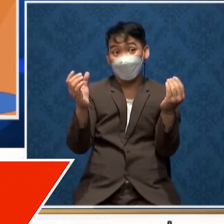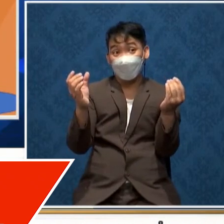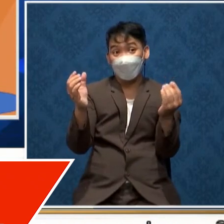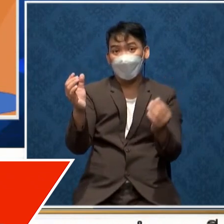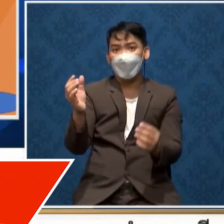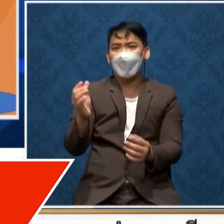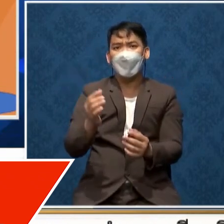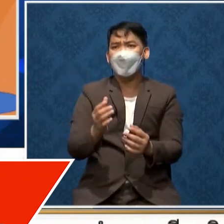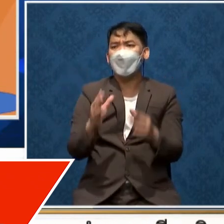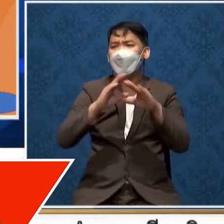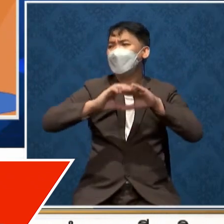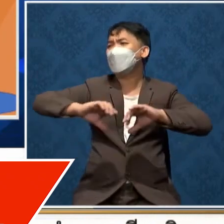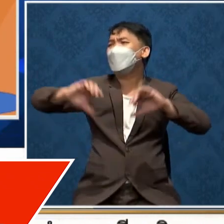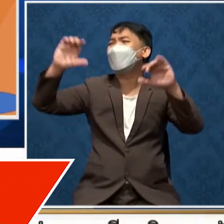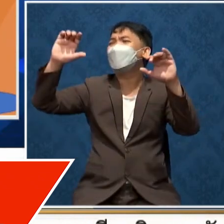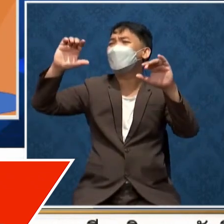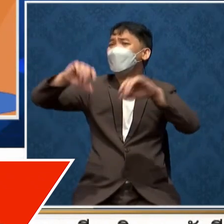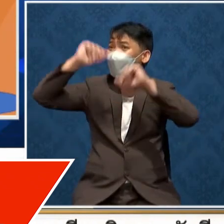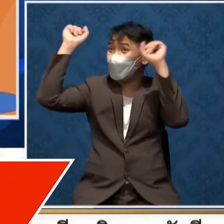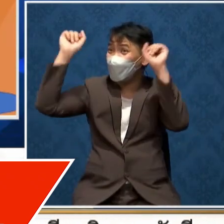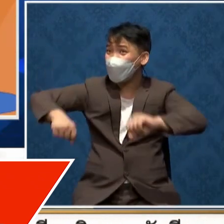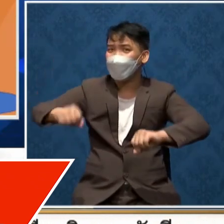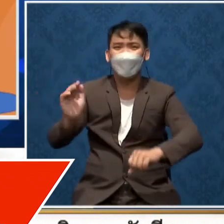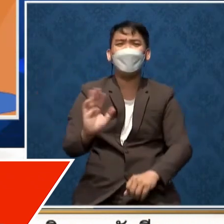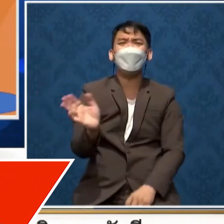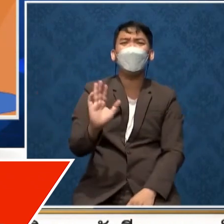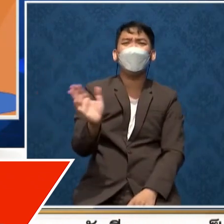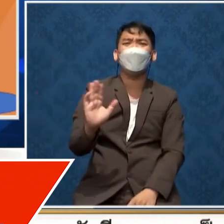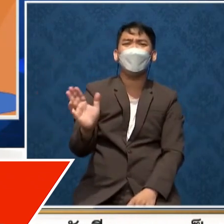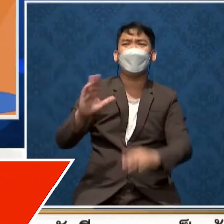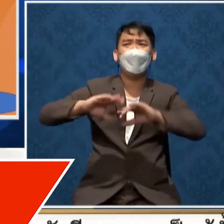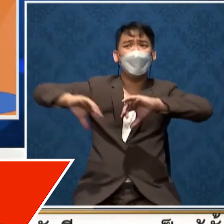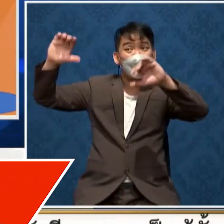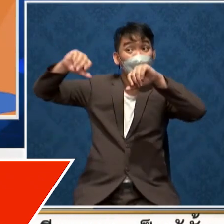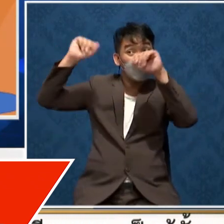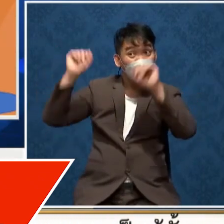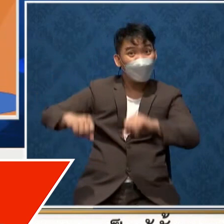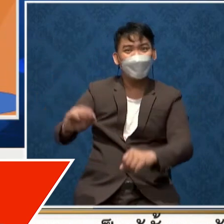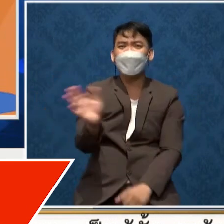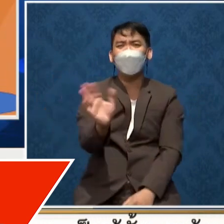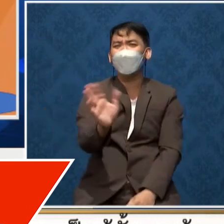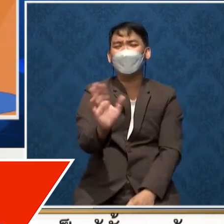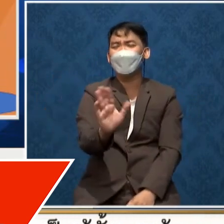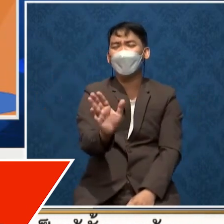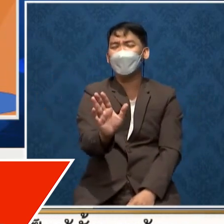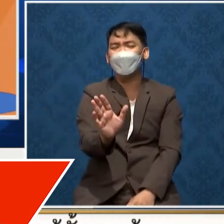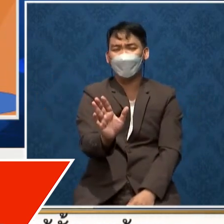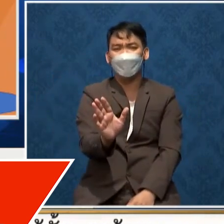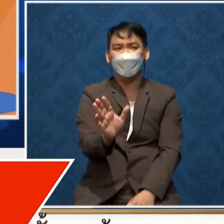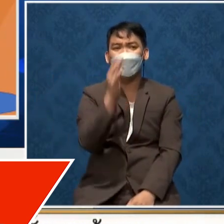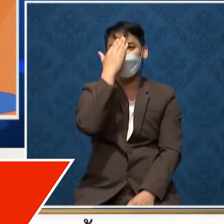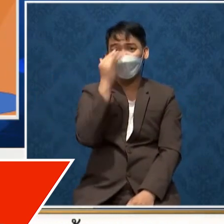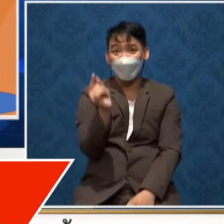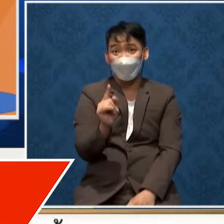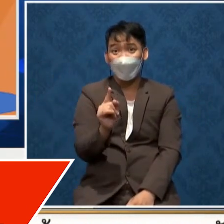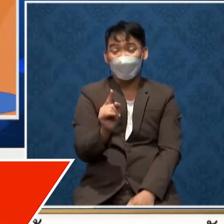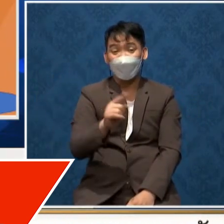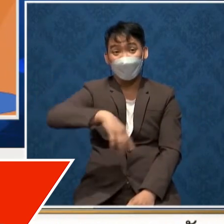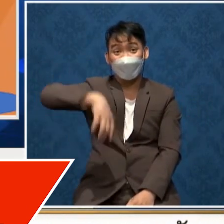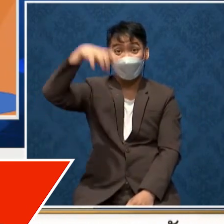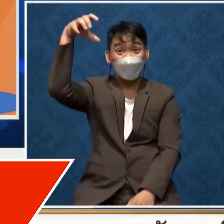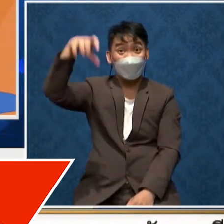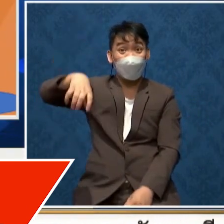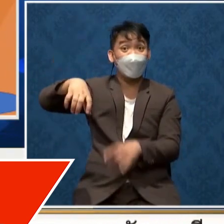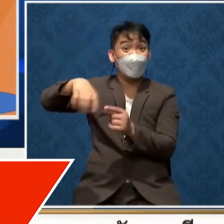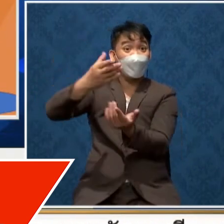ารณาของรัฐบาลย้ำนะครับไม่ต้องผ่านการพิจารณาของรัฐบาลซึ่งใช้สำนักงบประมาณขีดเส้